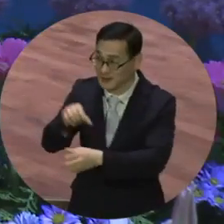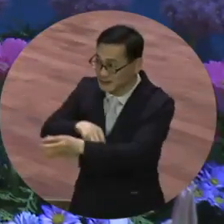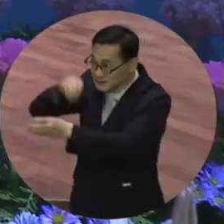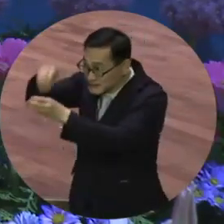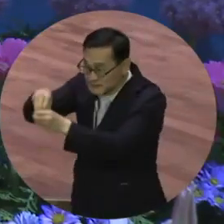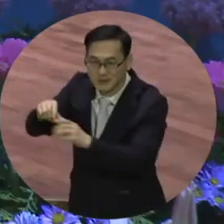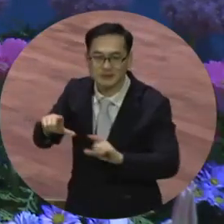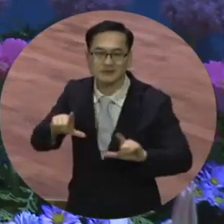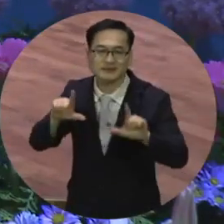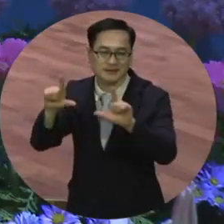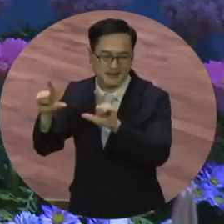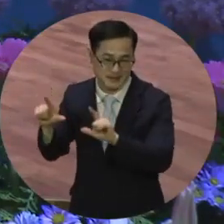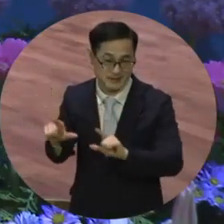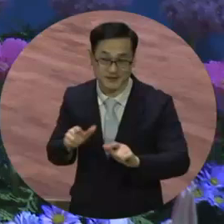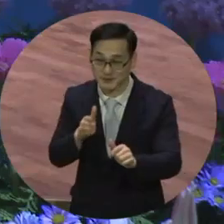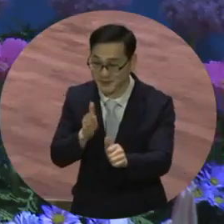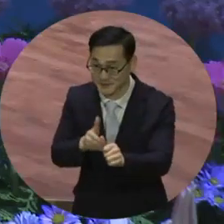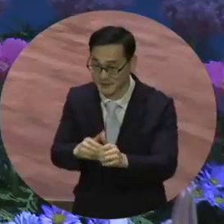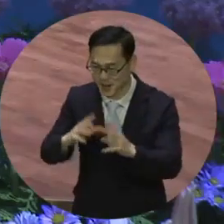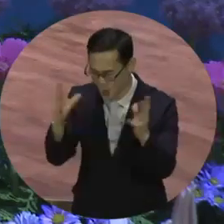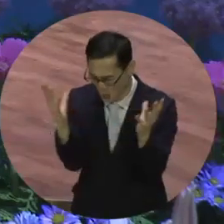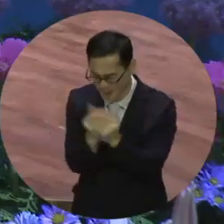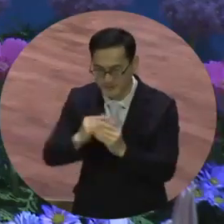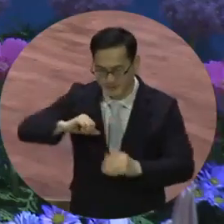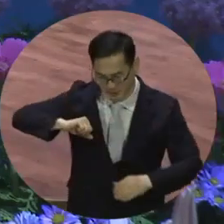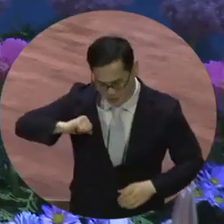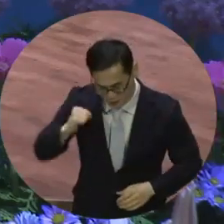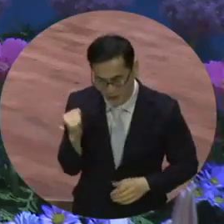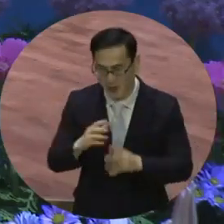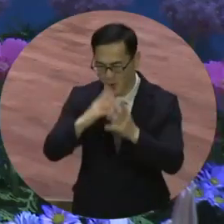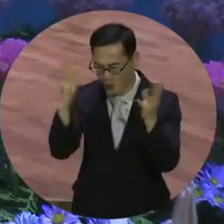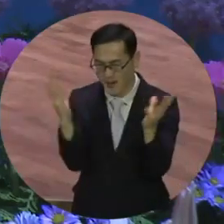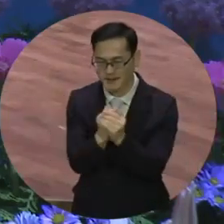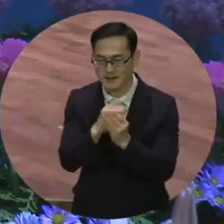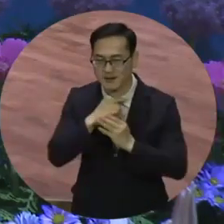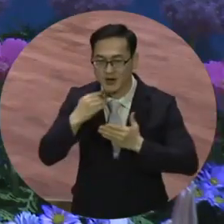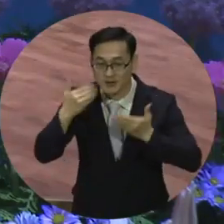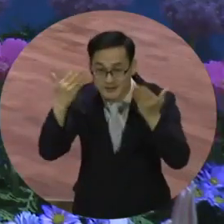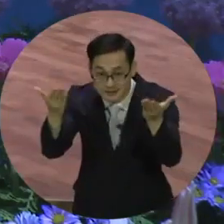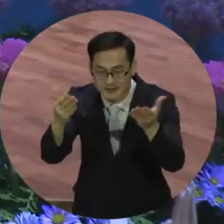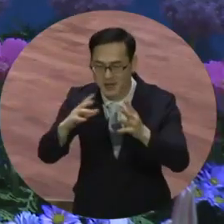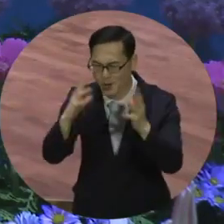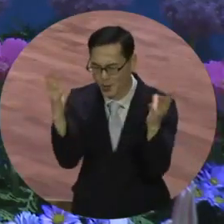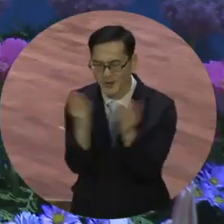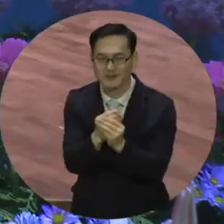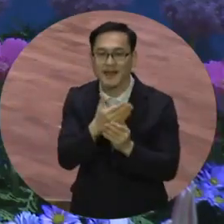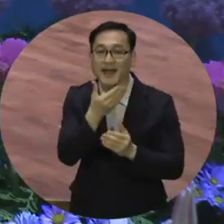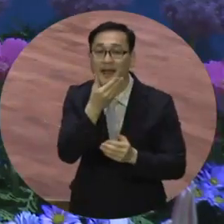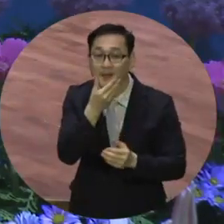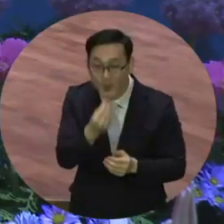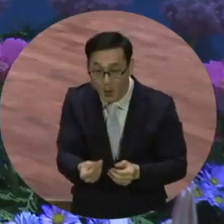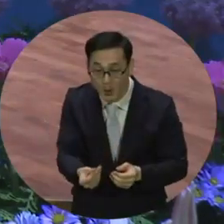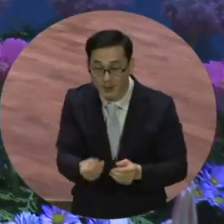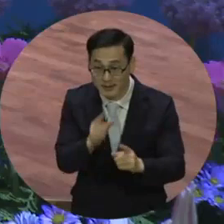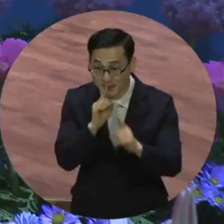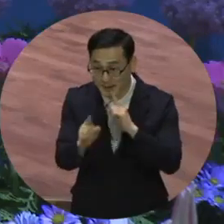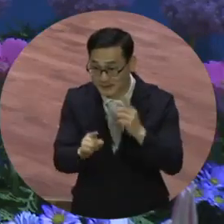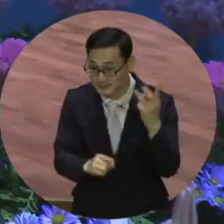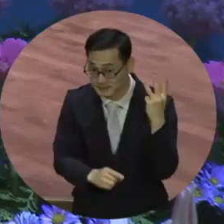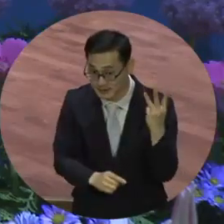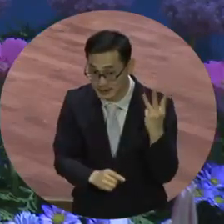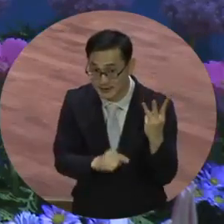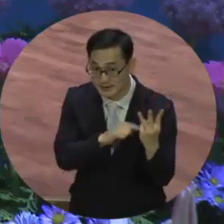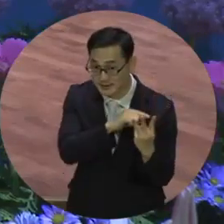성도는요, 절대 순종, 절대 헌신, 절대 행복. 이 말씀이